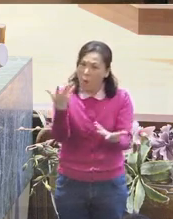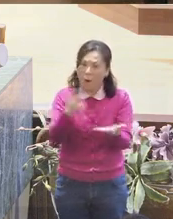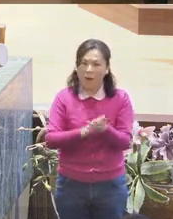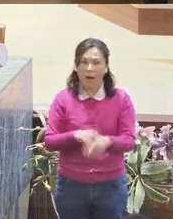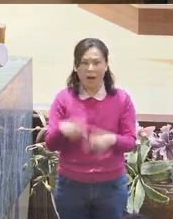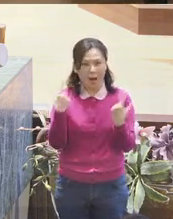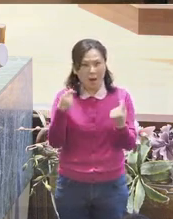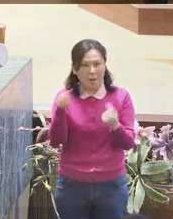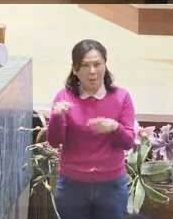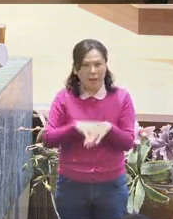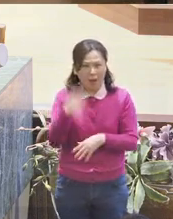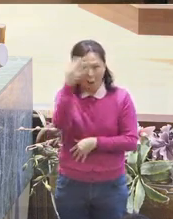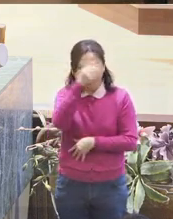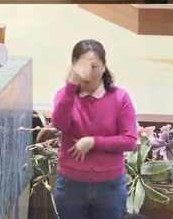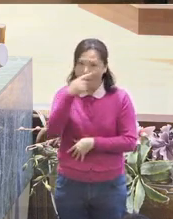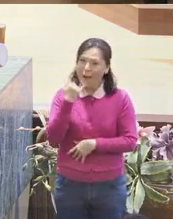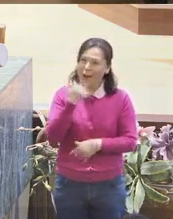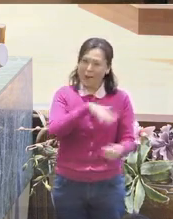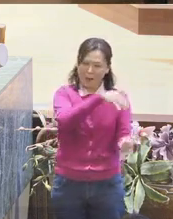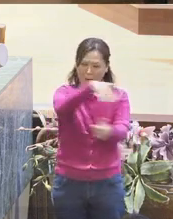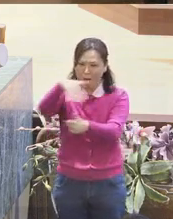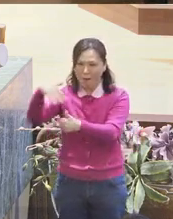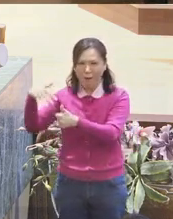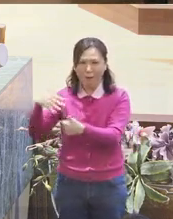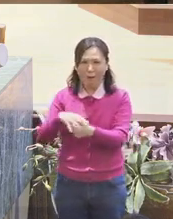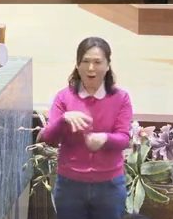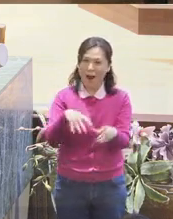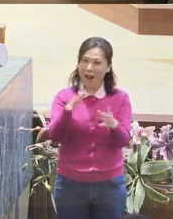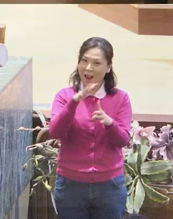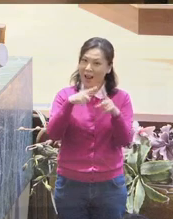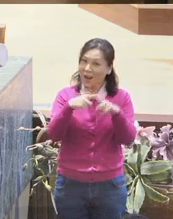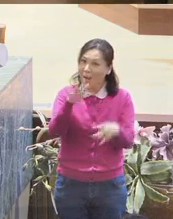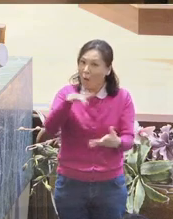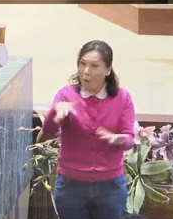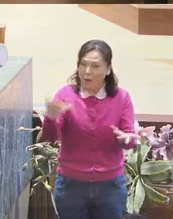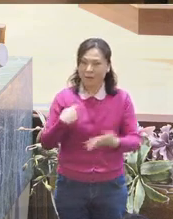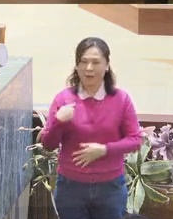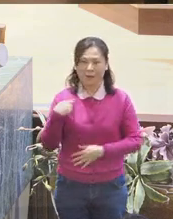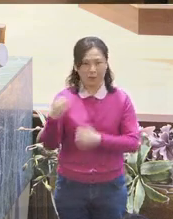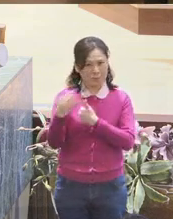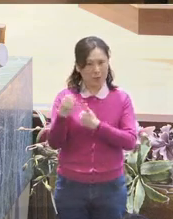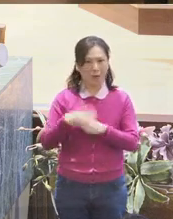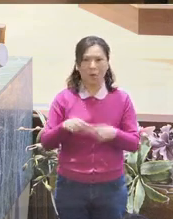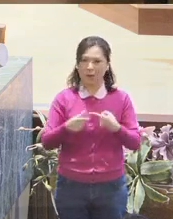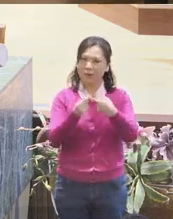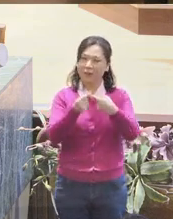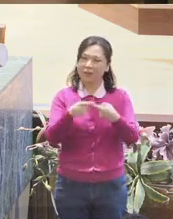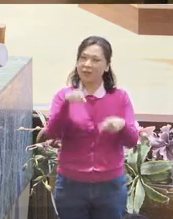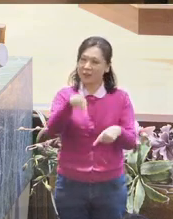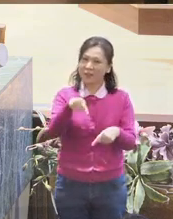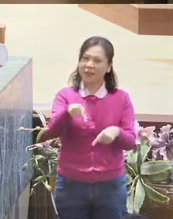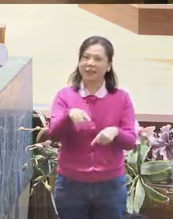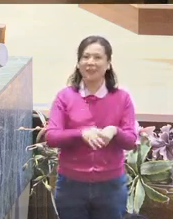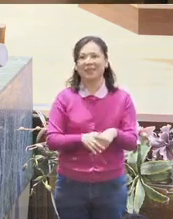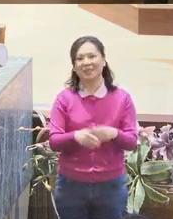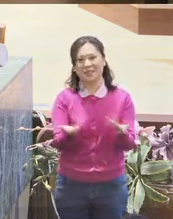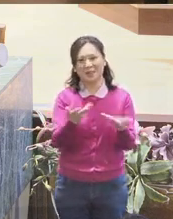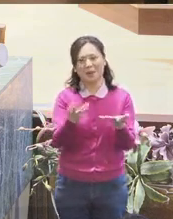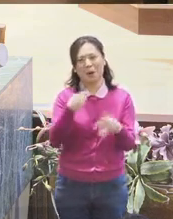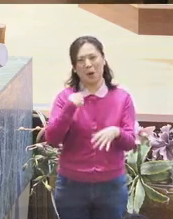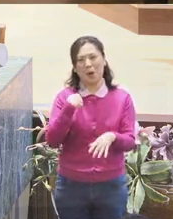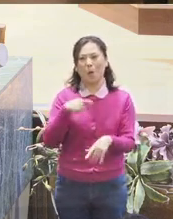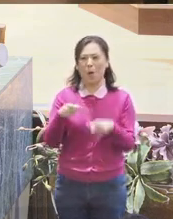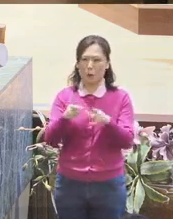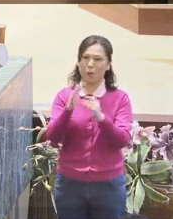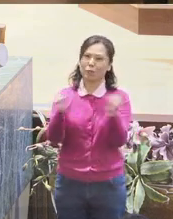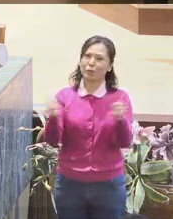大佬才能够瞬间动员5000人哦。他就说，第一个，我这个提案呢，是我的公民课的作业，我的公民